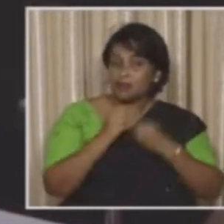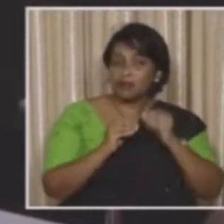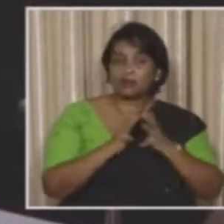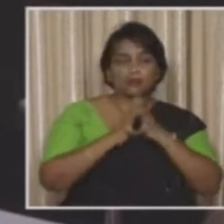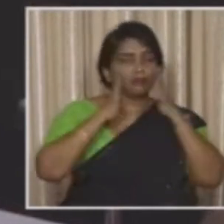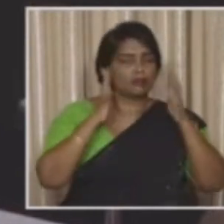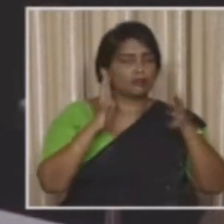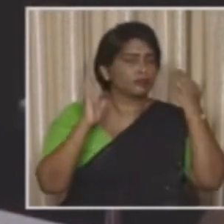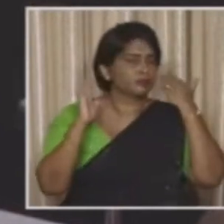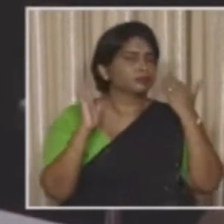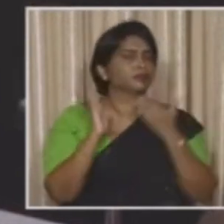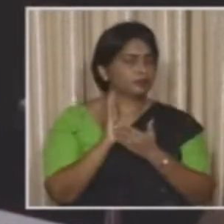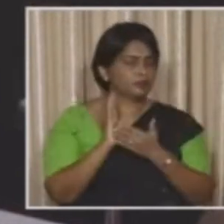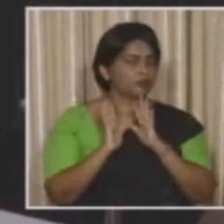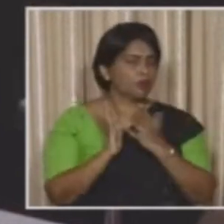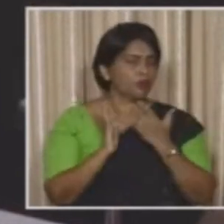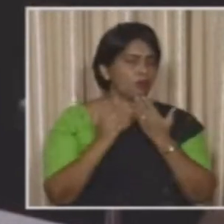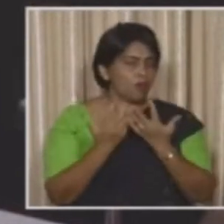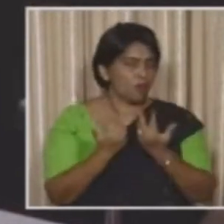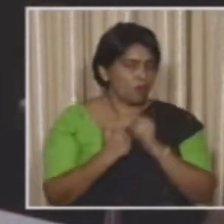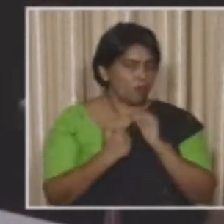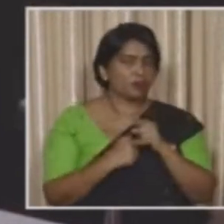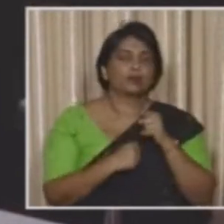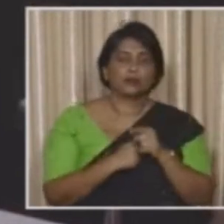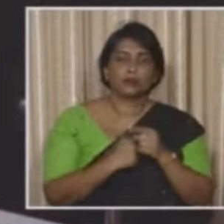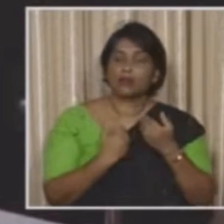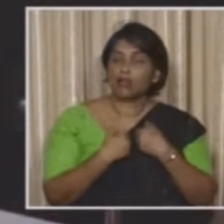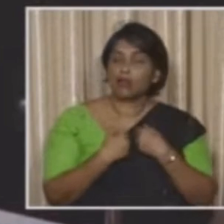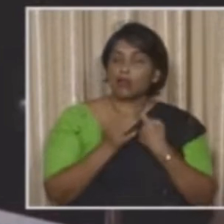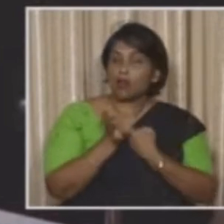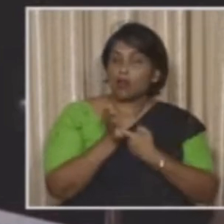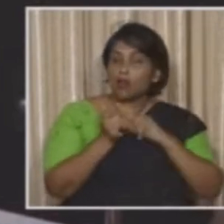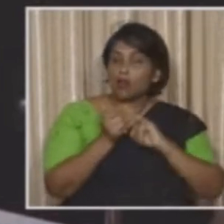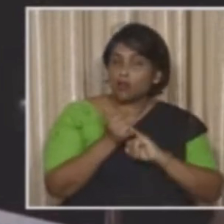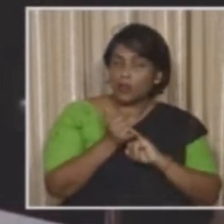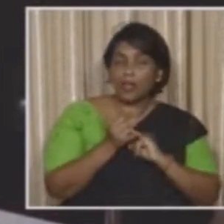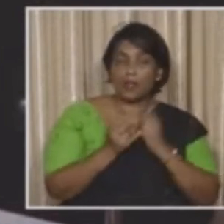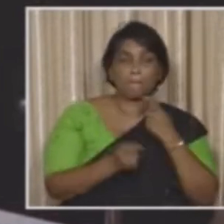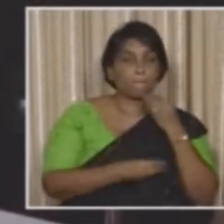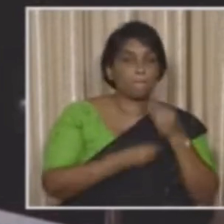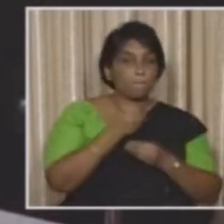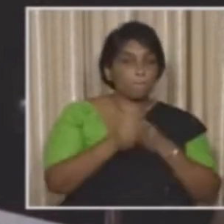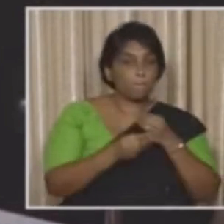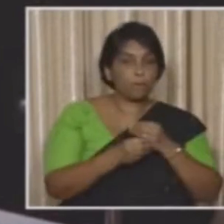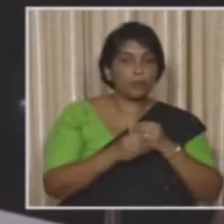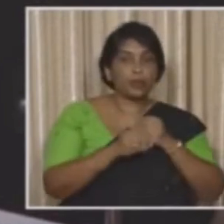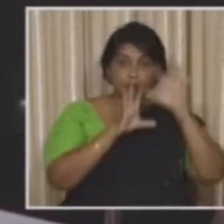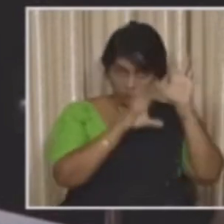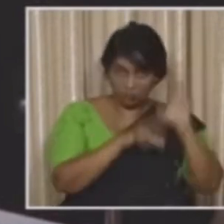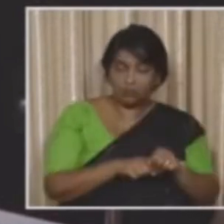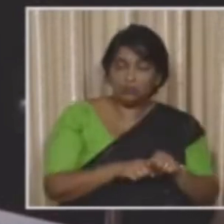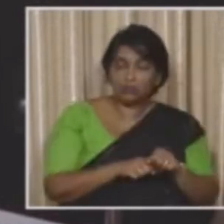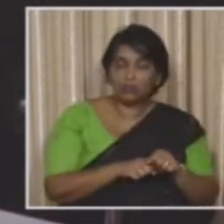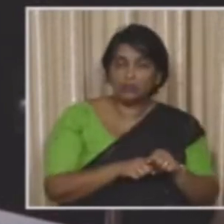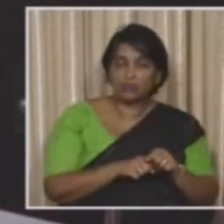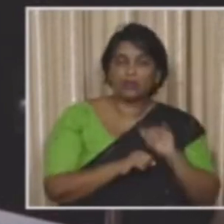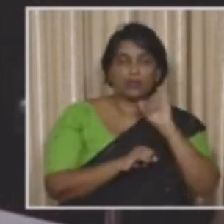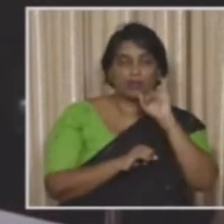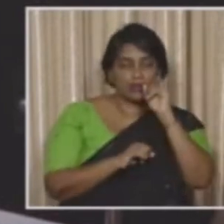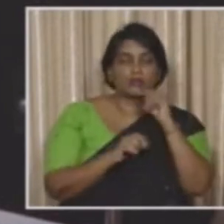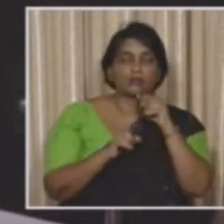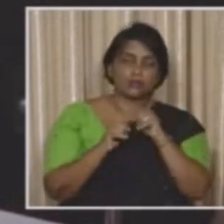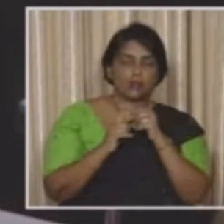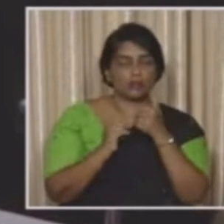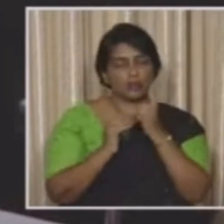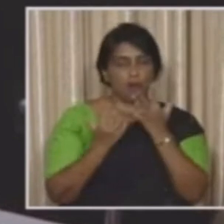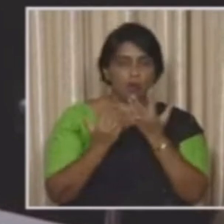විශාල සැලකිලිට භාජනය කරන්න ඕනකම තිබෙනවා. අපි රුපියල් වලින් බිස්නස් කිරීම සඳහා ආයෝජන කැඳවිය යුතුද? සමහර ශේෂ්ත්‍ර අවශ්‍ය කියලා